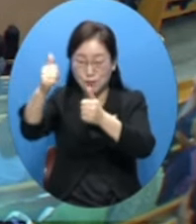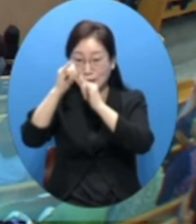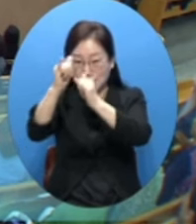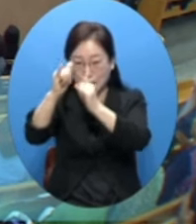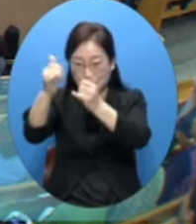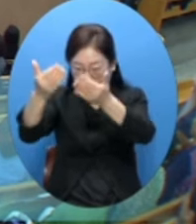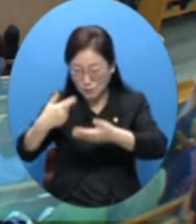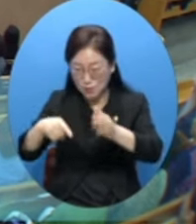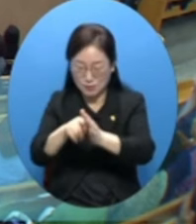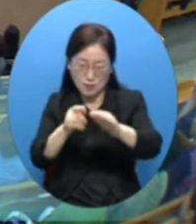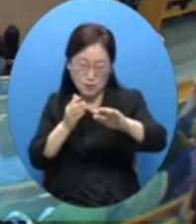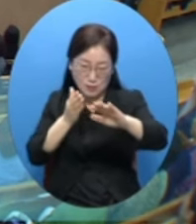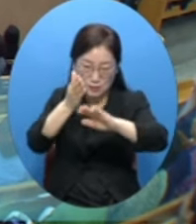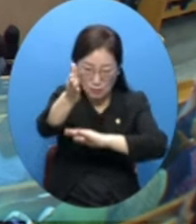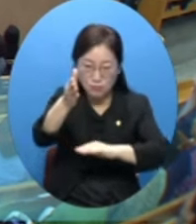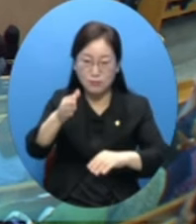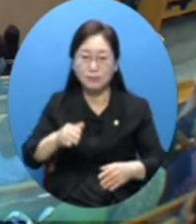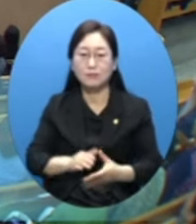위하여 달려가노라.